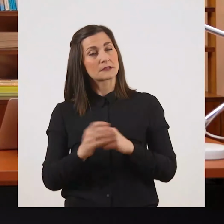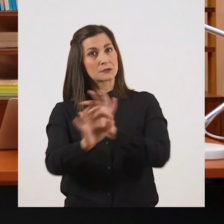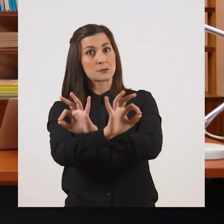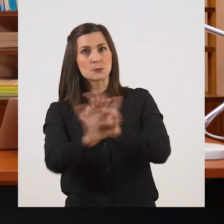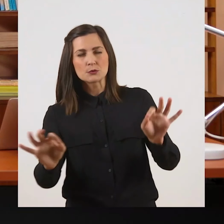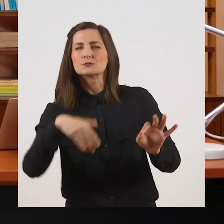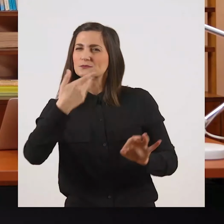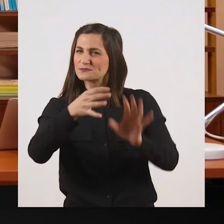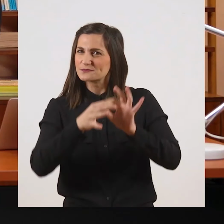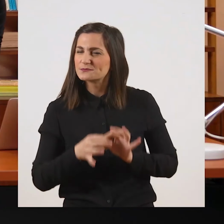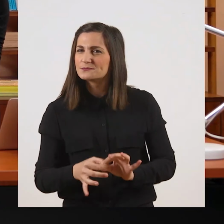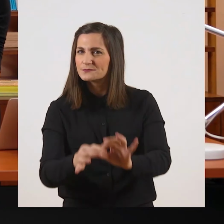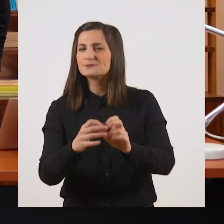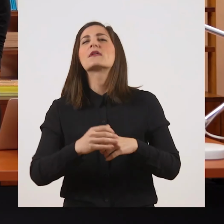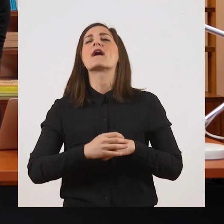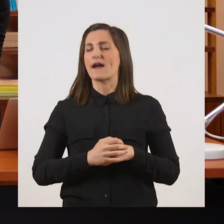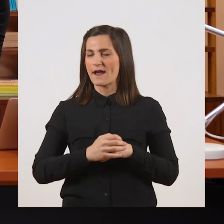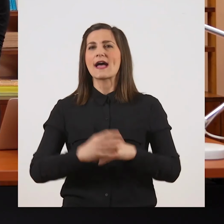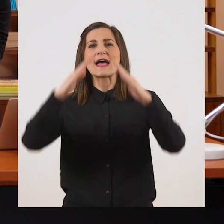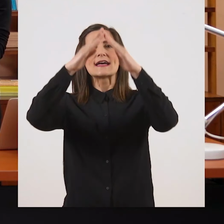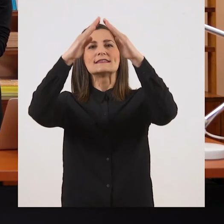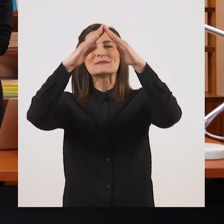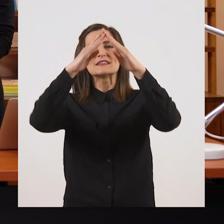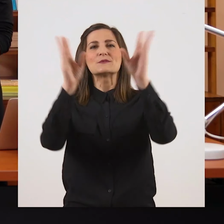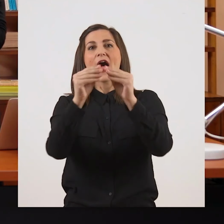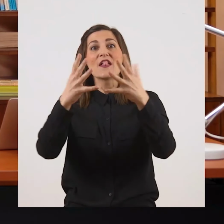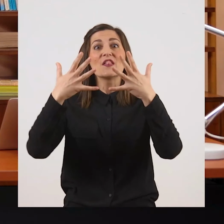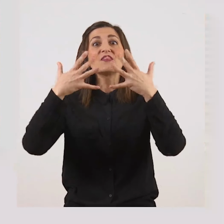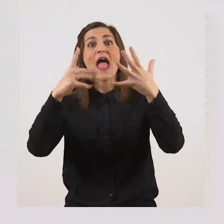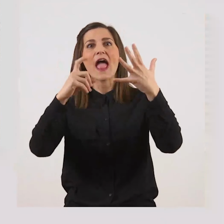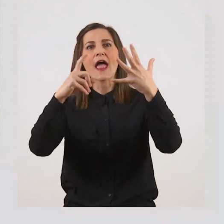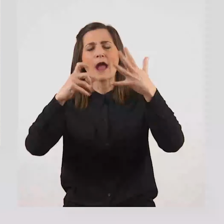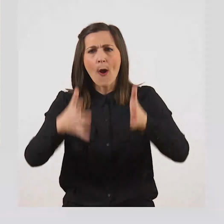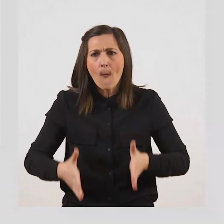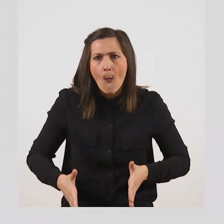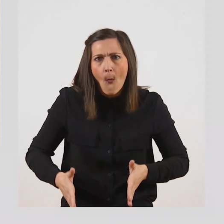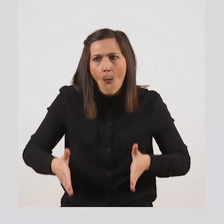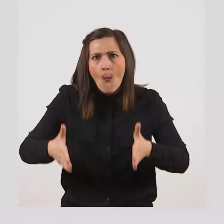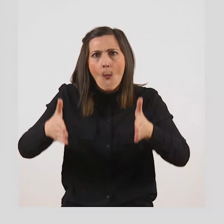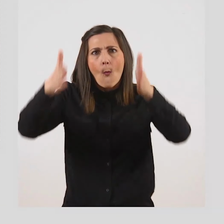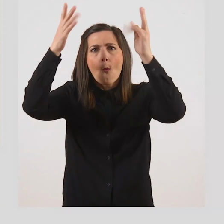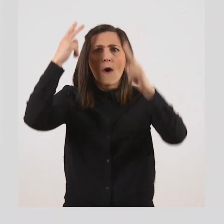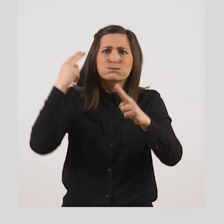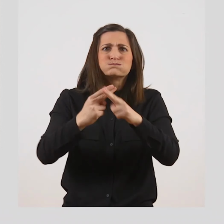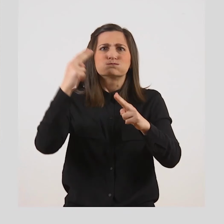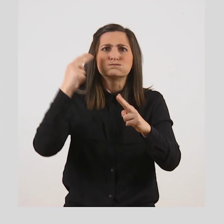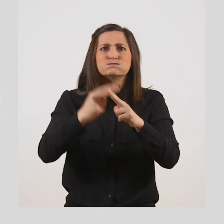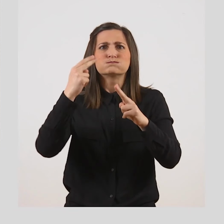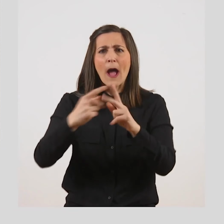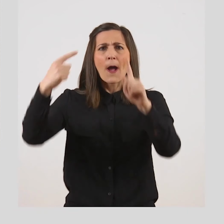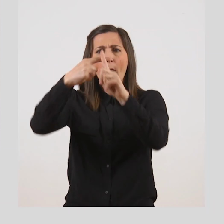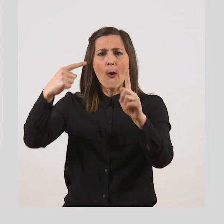Ωραία, συνεχίζουμε. Πάμε να δούμε το σπιτάκι του 10. Αυτό είναι το πιο σπουδαίο. Ολόκληρη